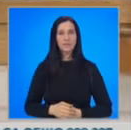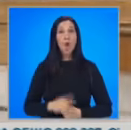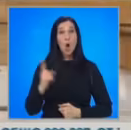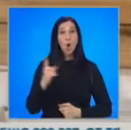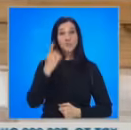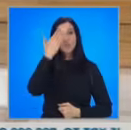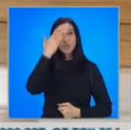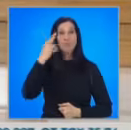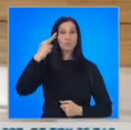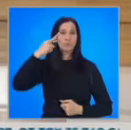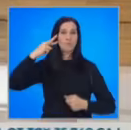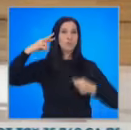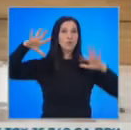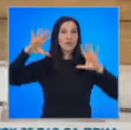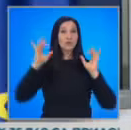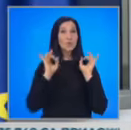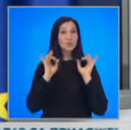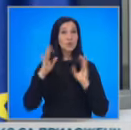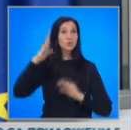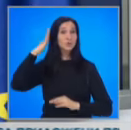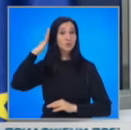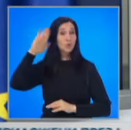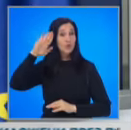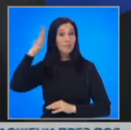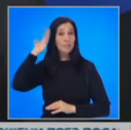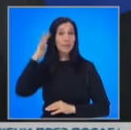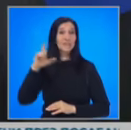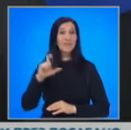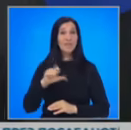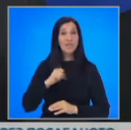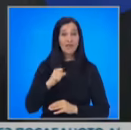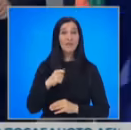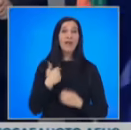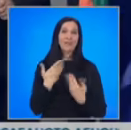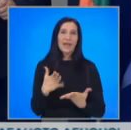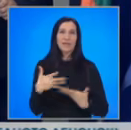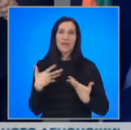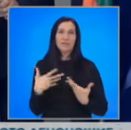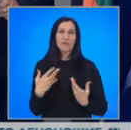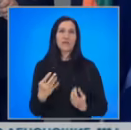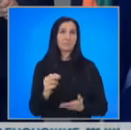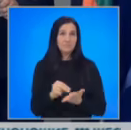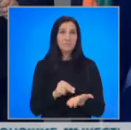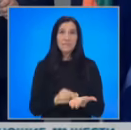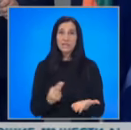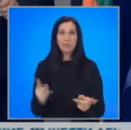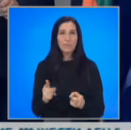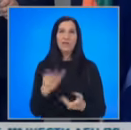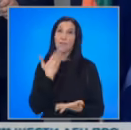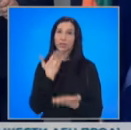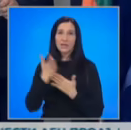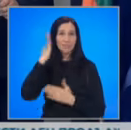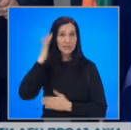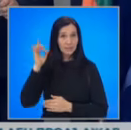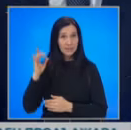Освен честност, прозрачност и професионализъм, служебният премиер Стефан Янев даде заявка за съдържателно управление. Благодарни сме на министър-председателя